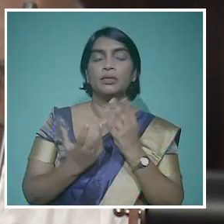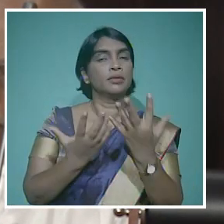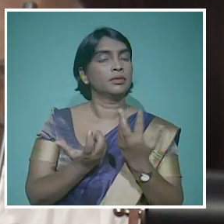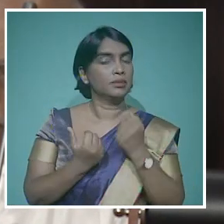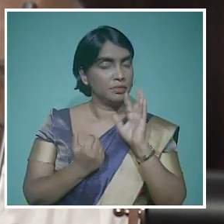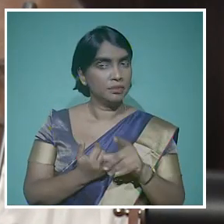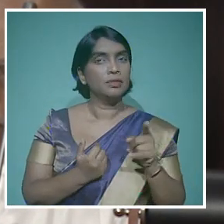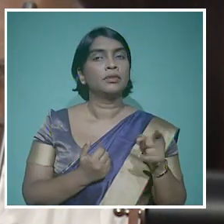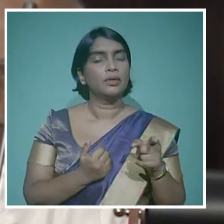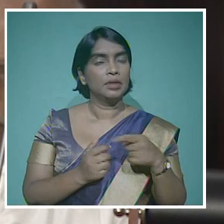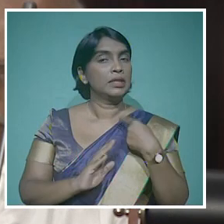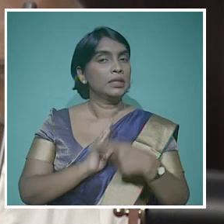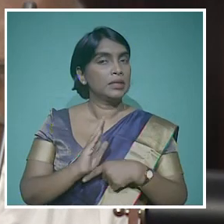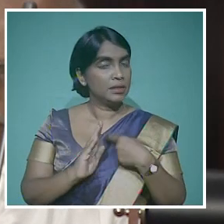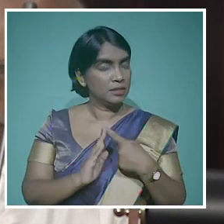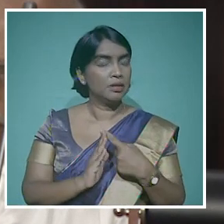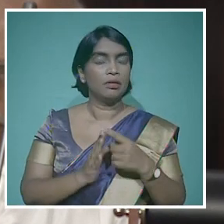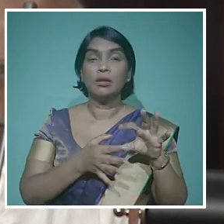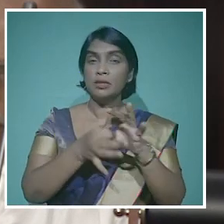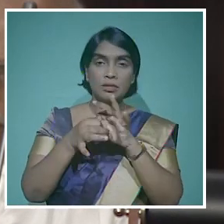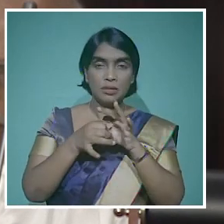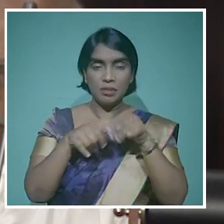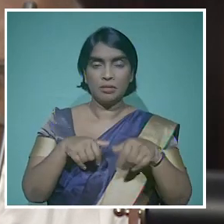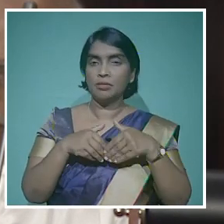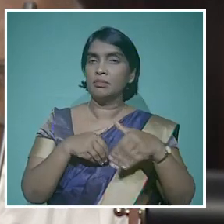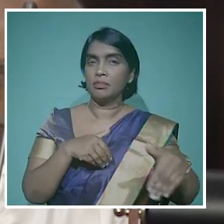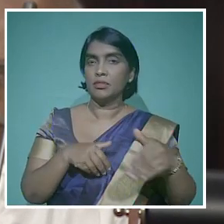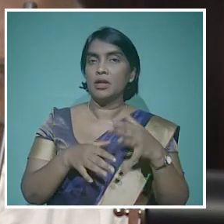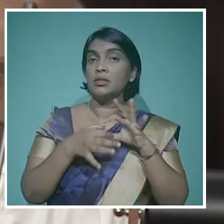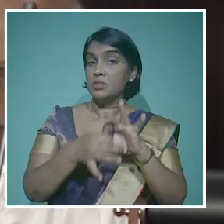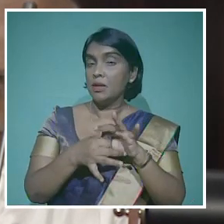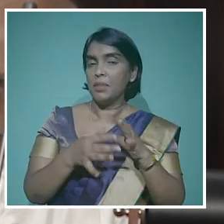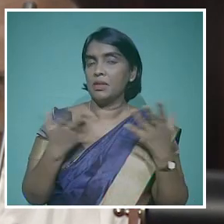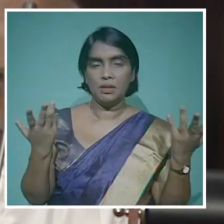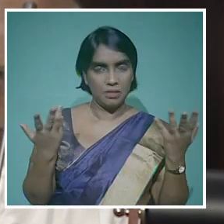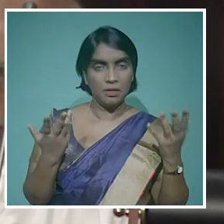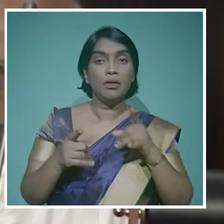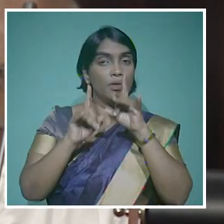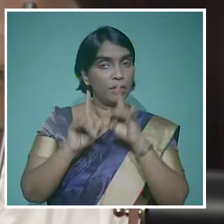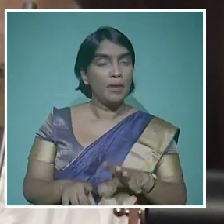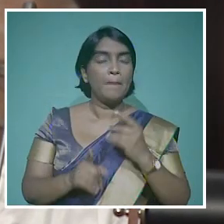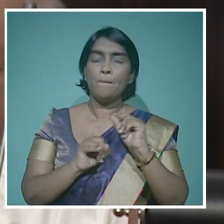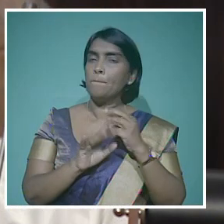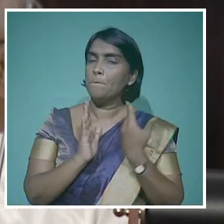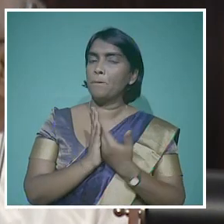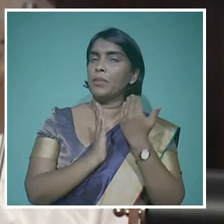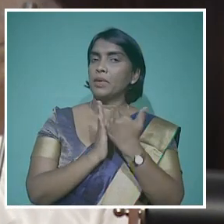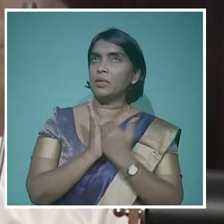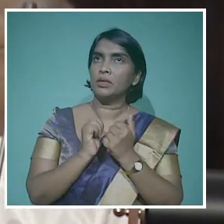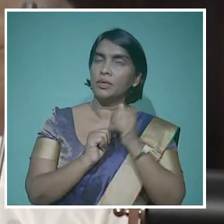ගැනීම සඳහා ශ්‍රී ලංකාවේ ජාලයෙන් සමග මේ වනතෙක් සම්බන්ධ වී නොමැත. එවැයින් ප්‍රතිපත්ති ක්‍රියාමාර්ග